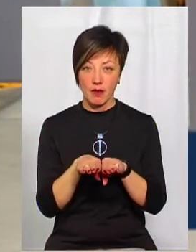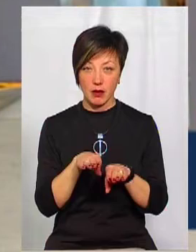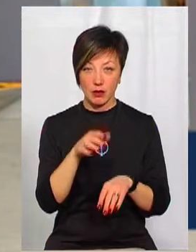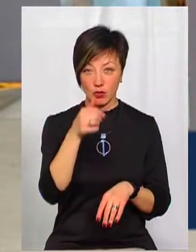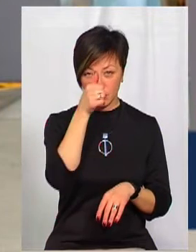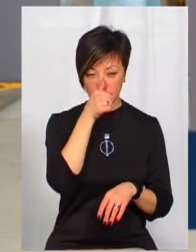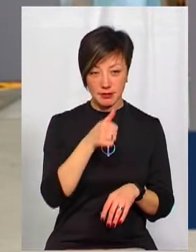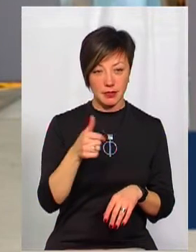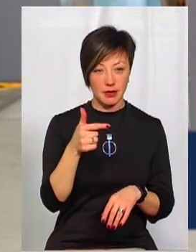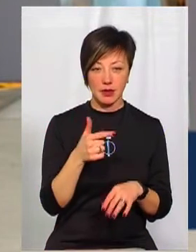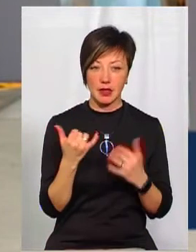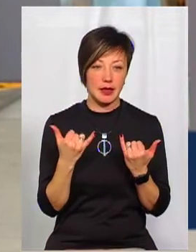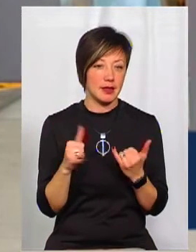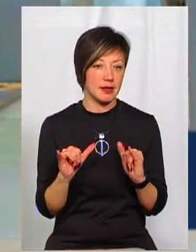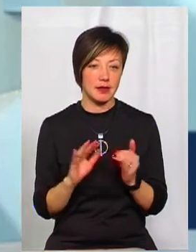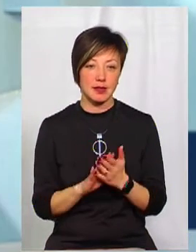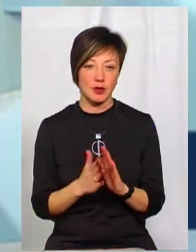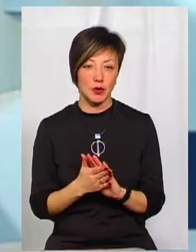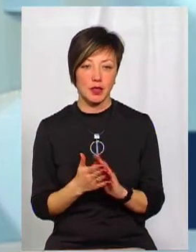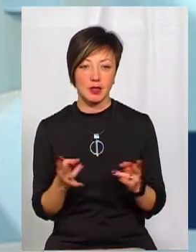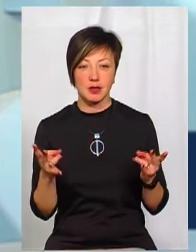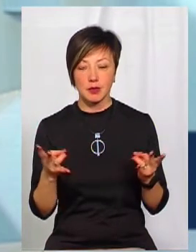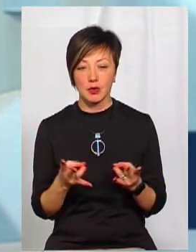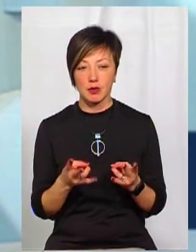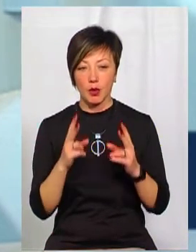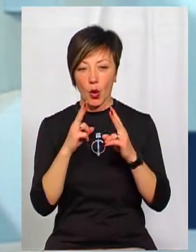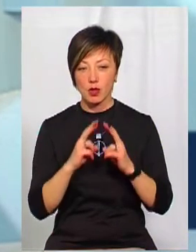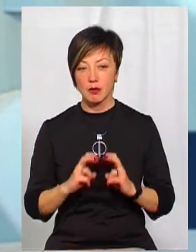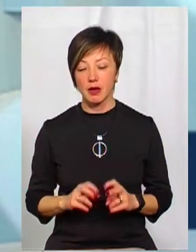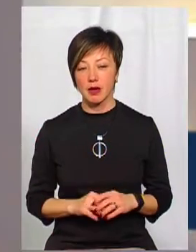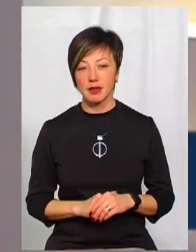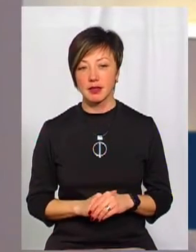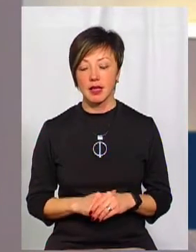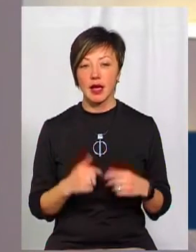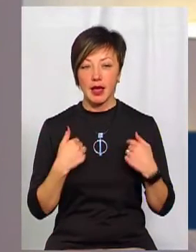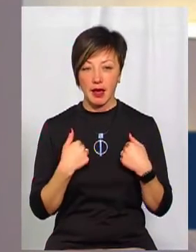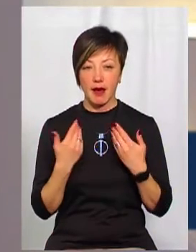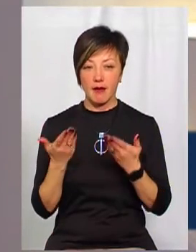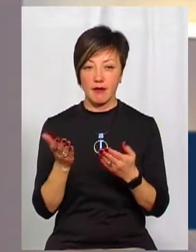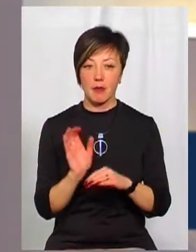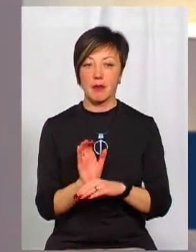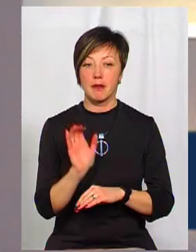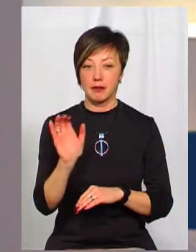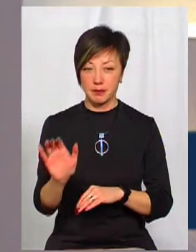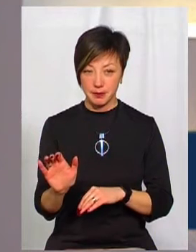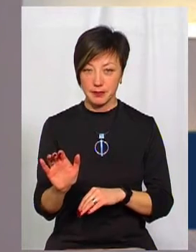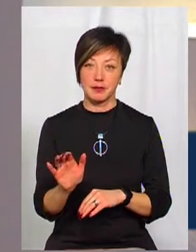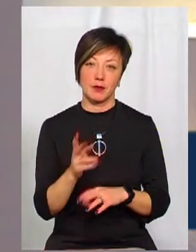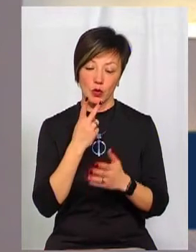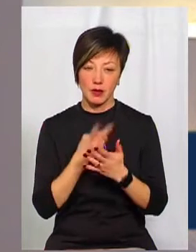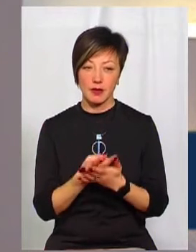груднем. Дивна ситуація, але це потрібно розбиратися. Я вам зможу переслати, подивитися. Будь ласка. До